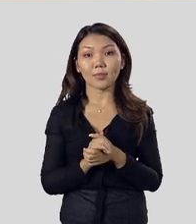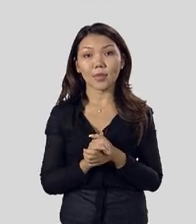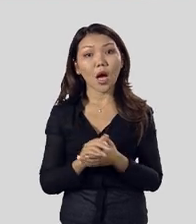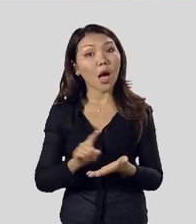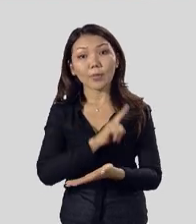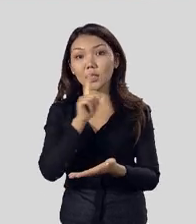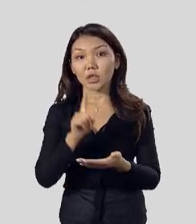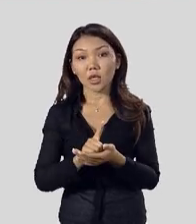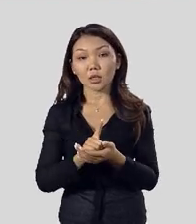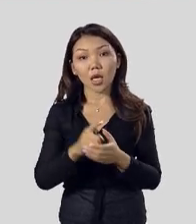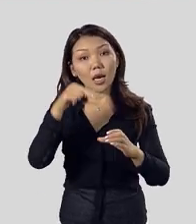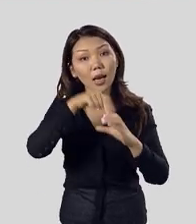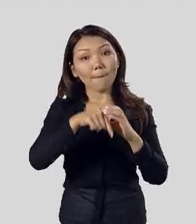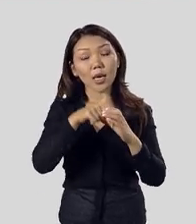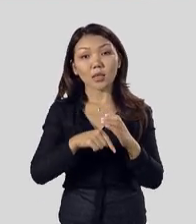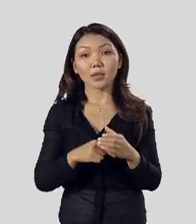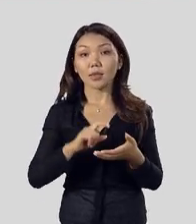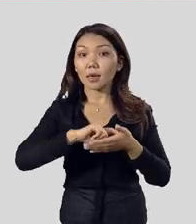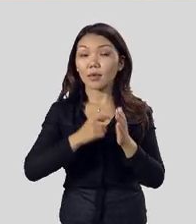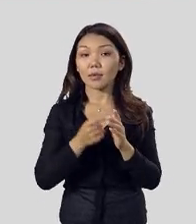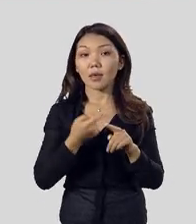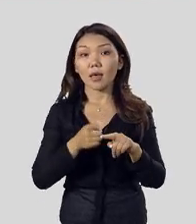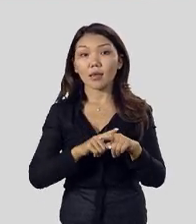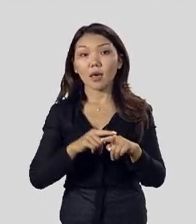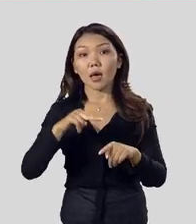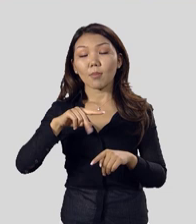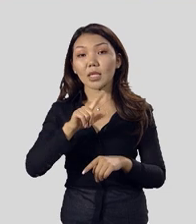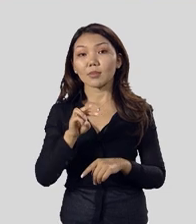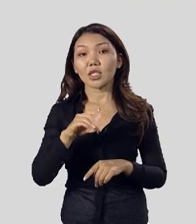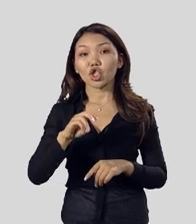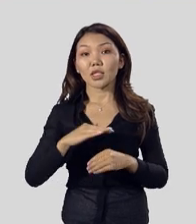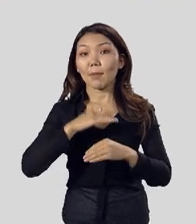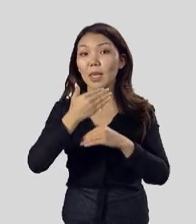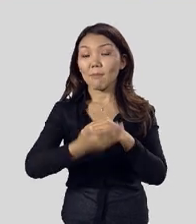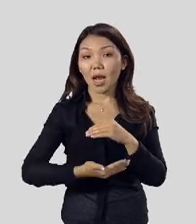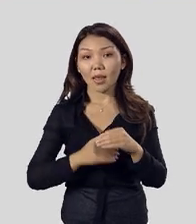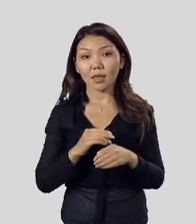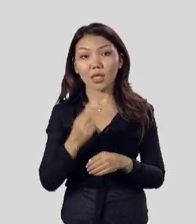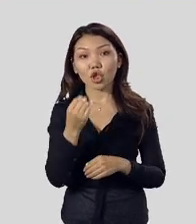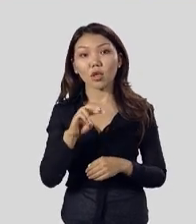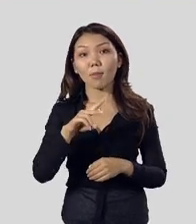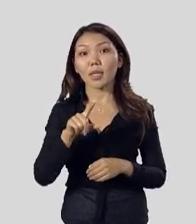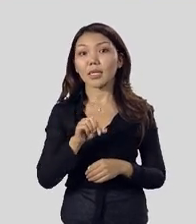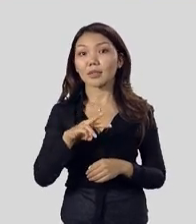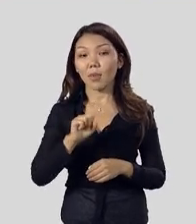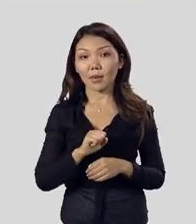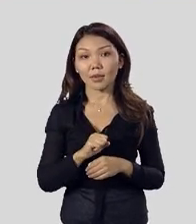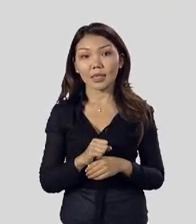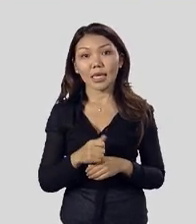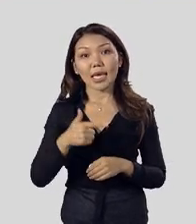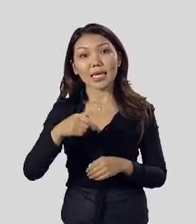обязательные компоненты клетки это плазматическая мембрана цитоплазма генетический аппарат